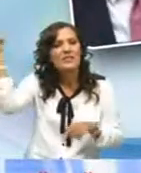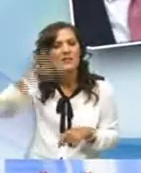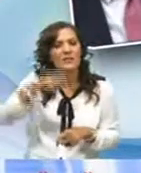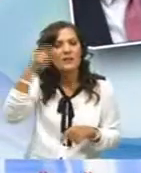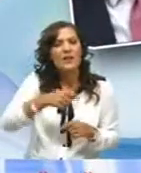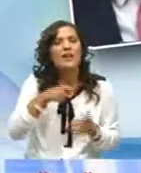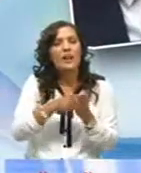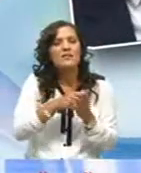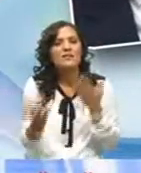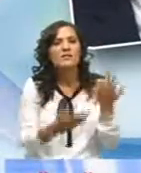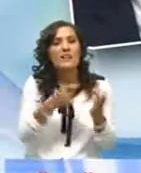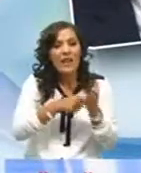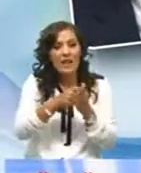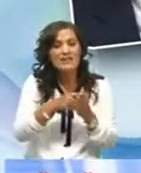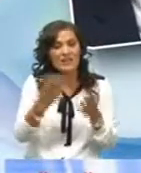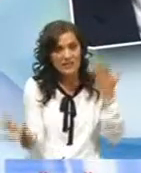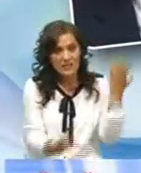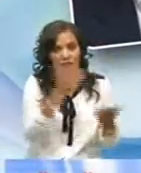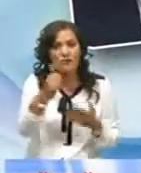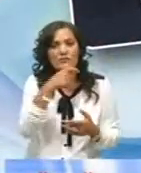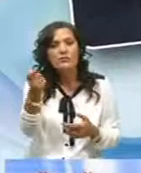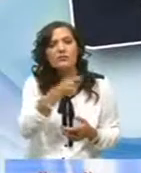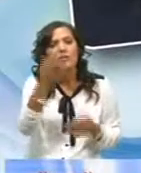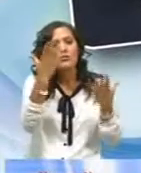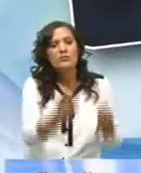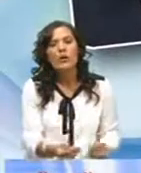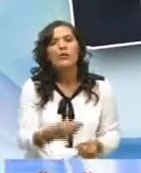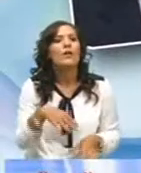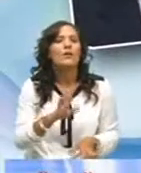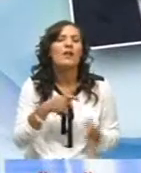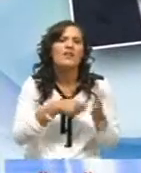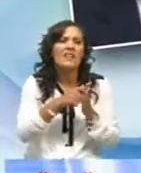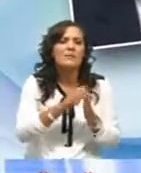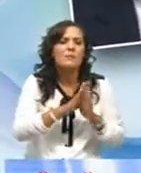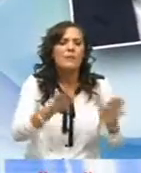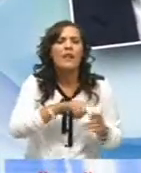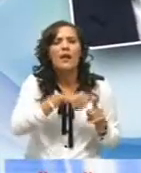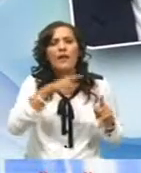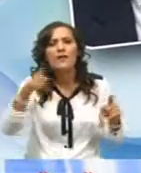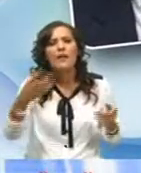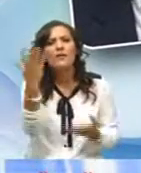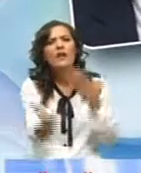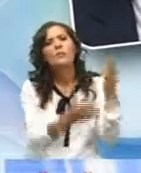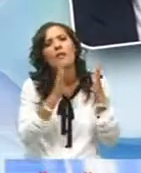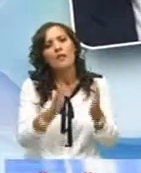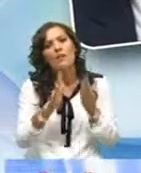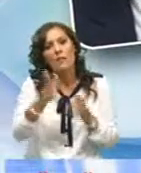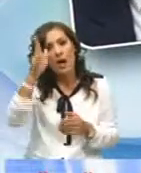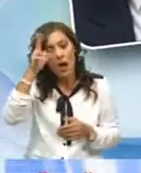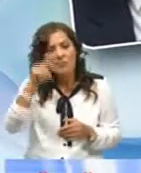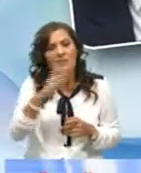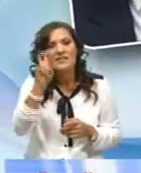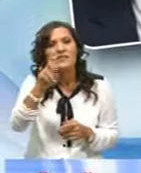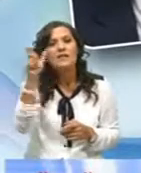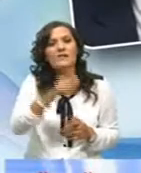asitleri tutuşturdu plastiği son göremezsiniz öyle mi lastiği bırakırsınız bitene kadar yanar Amerika'da